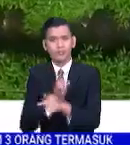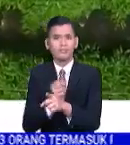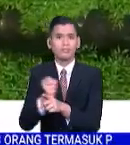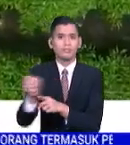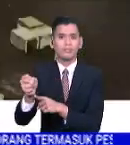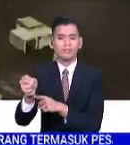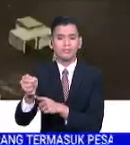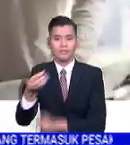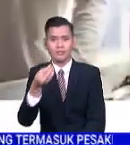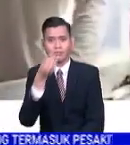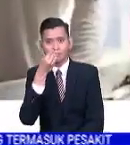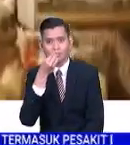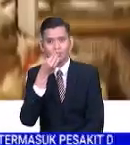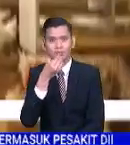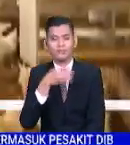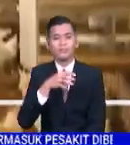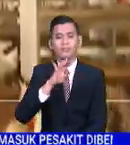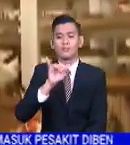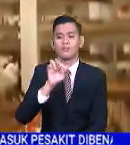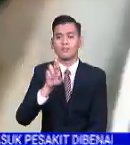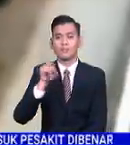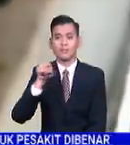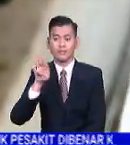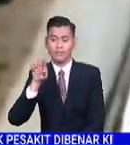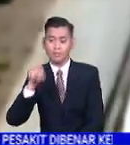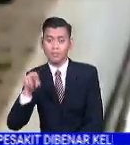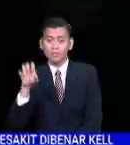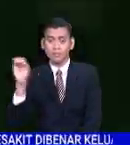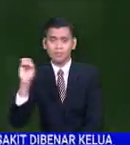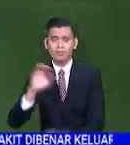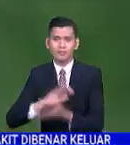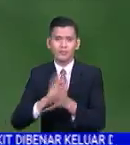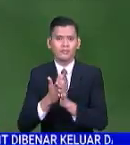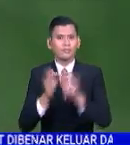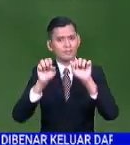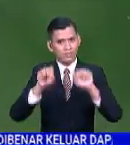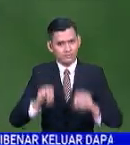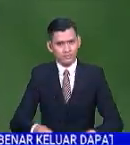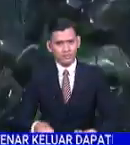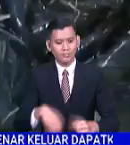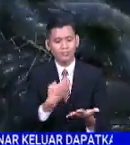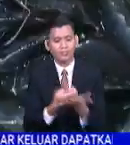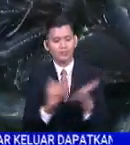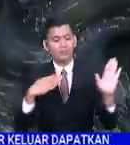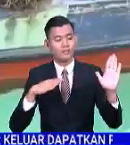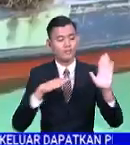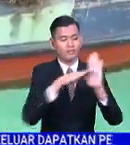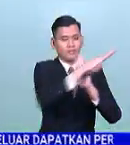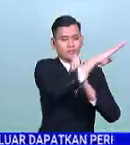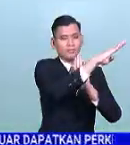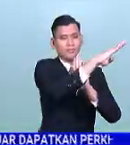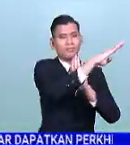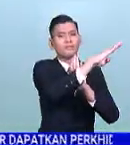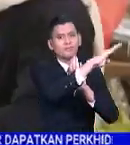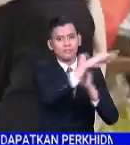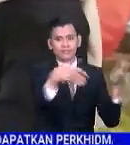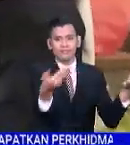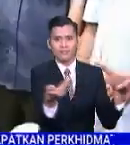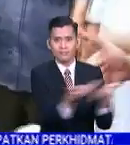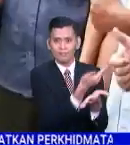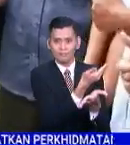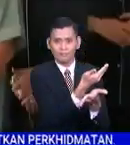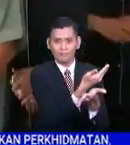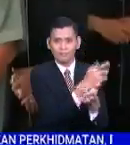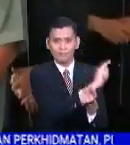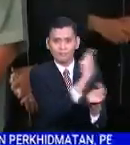era IR 4.0 ini. Ini sekaligus dapat melonjakkan sektor tersebut ke satu dimensi yang